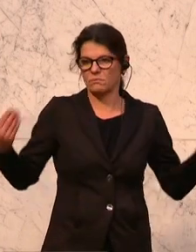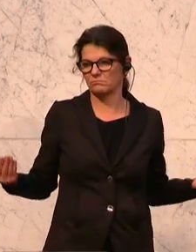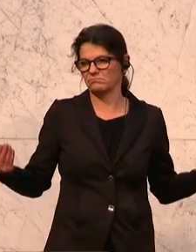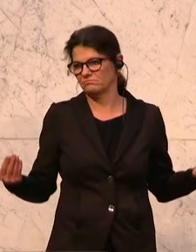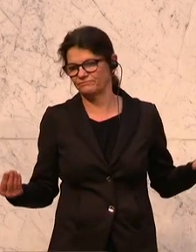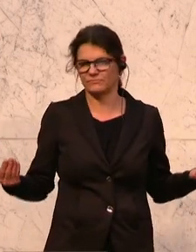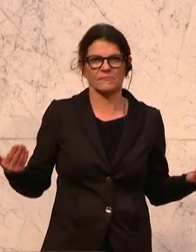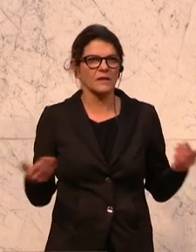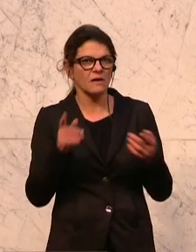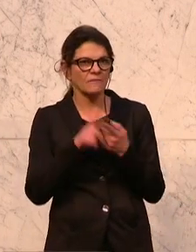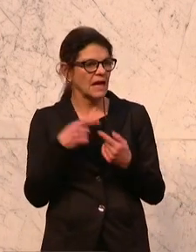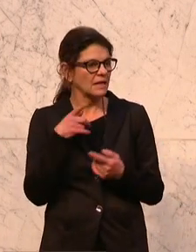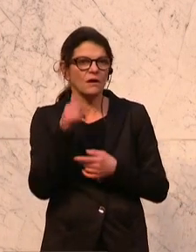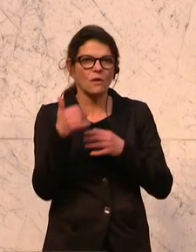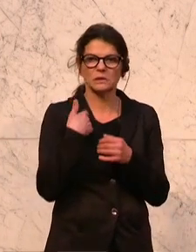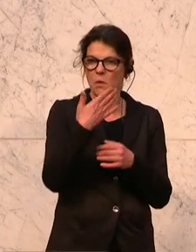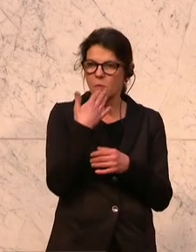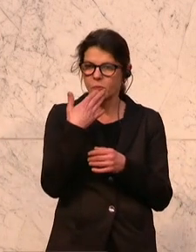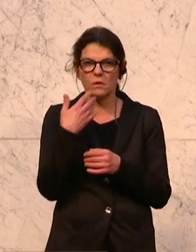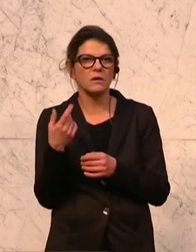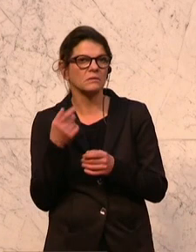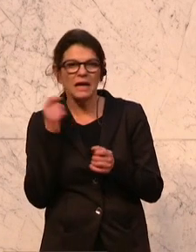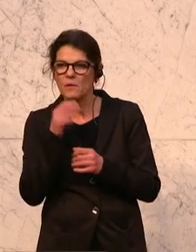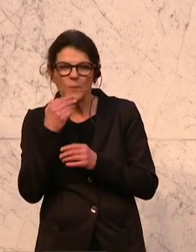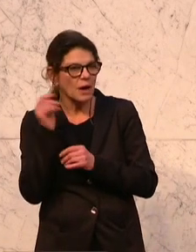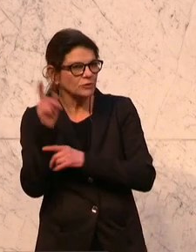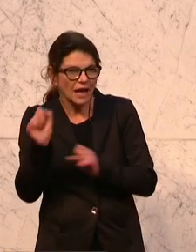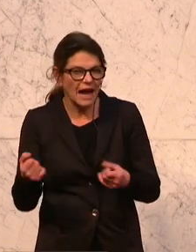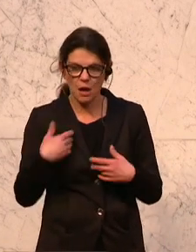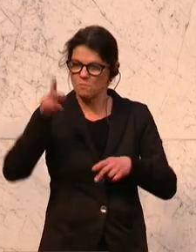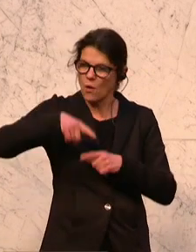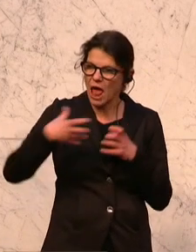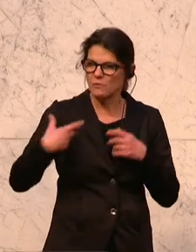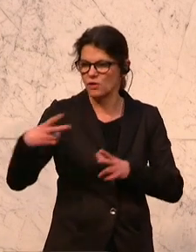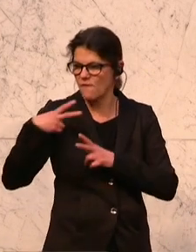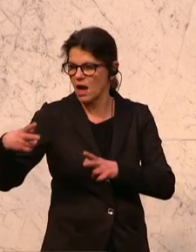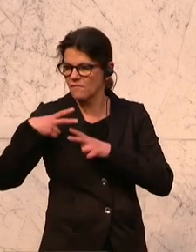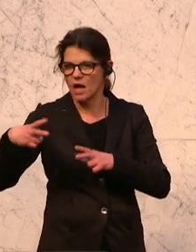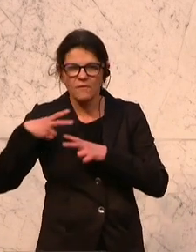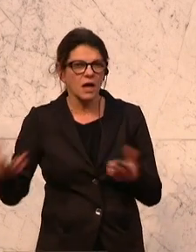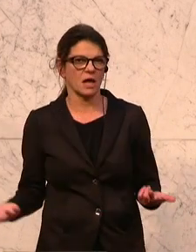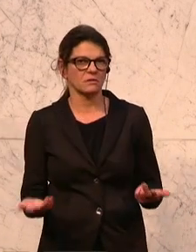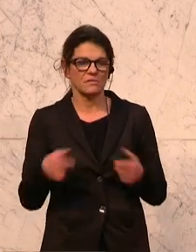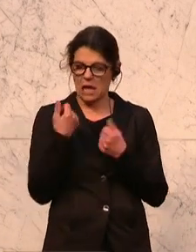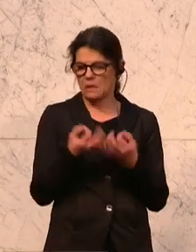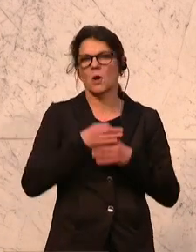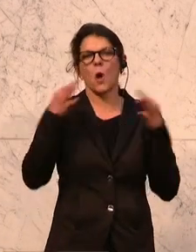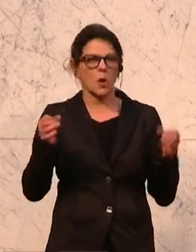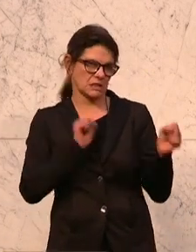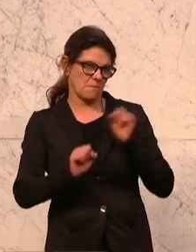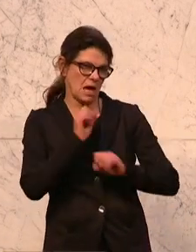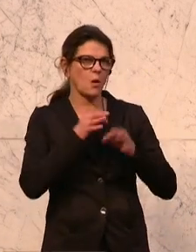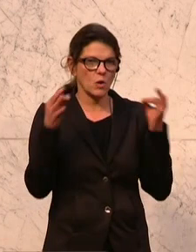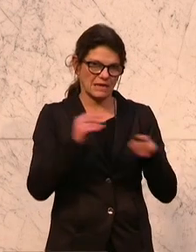dann in den Calls nicht zum Zug kommt und monatelang warten muss etc., also da gibt es erhebliche Mängel auch